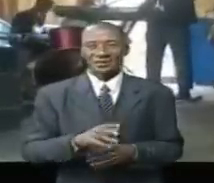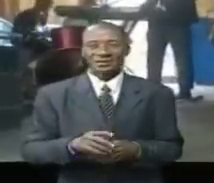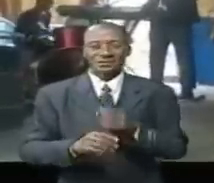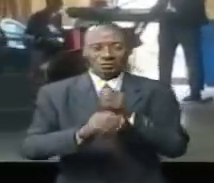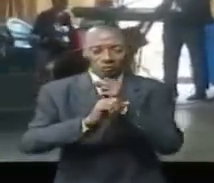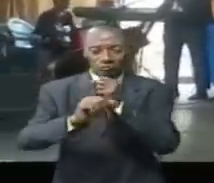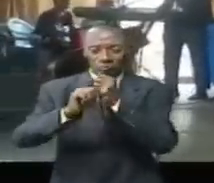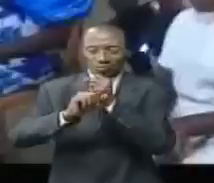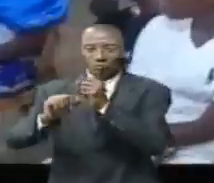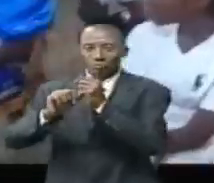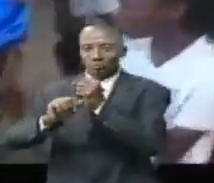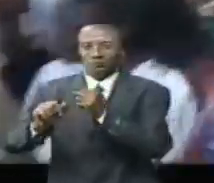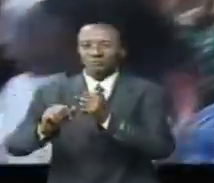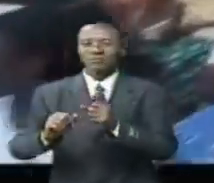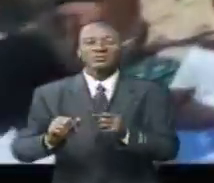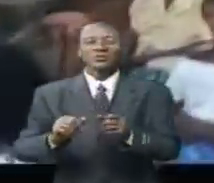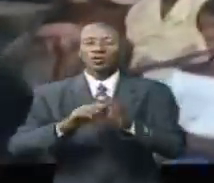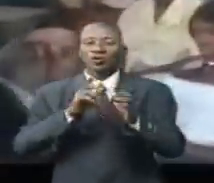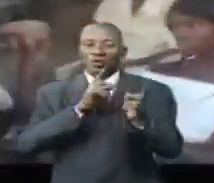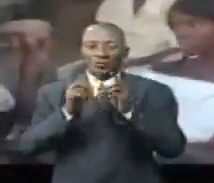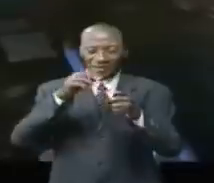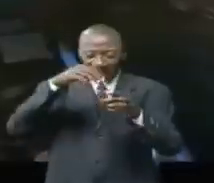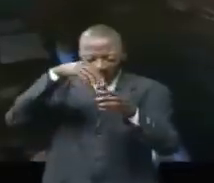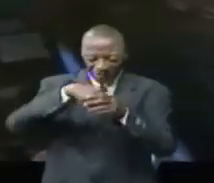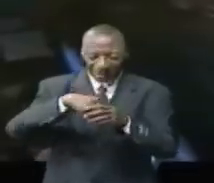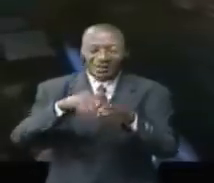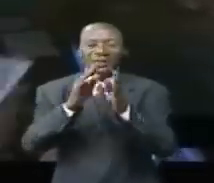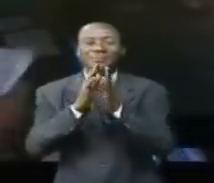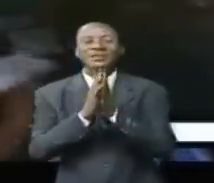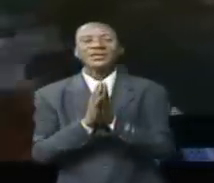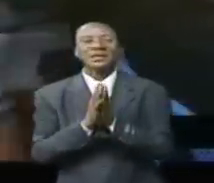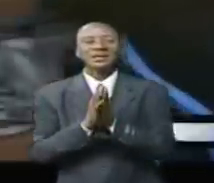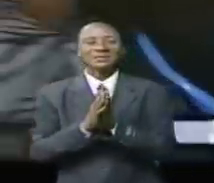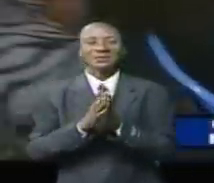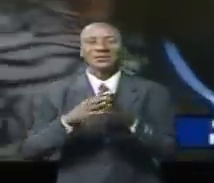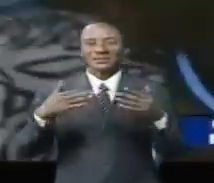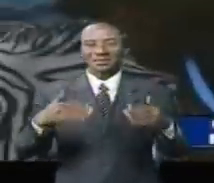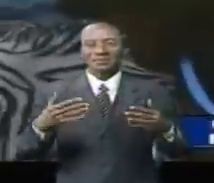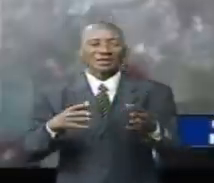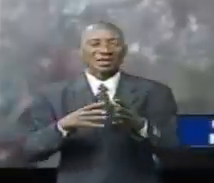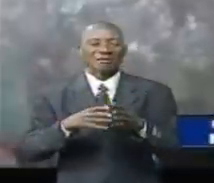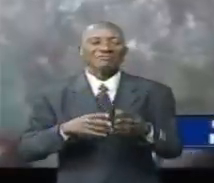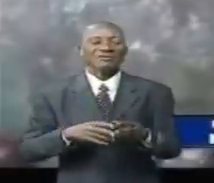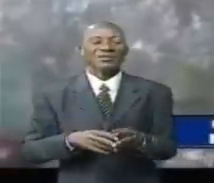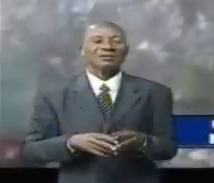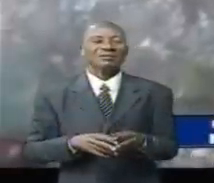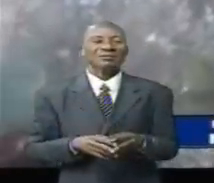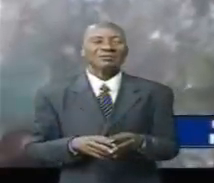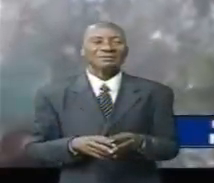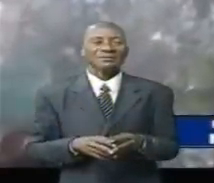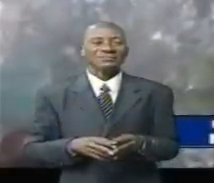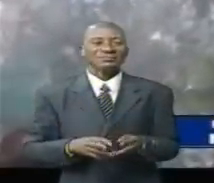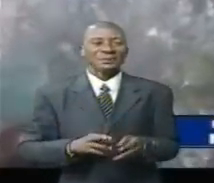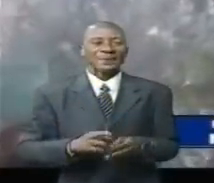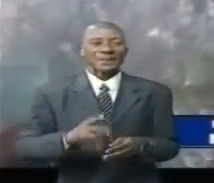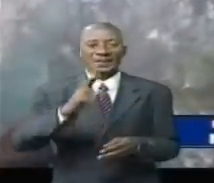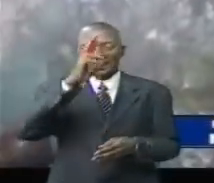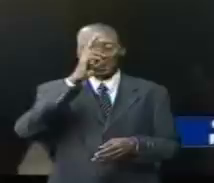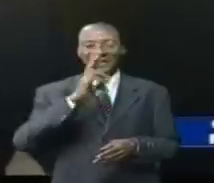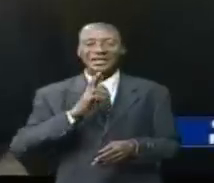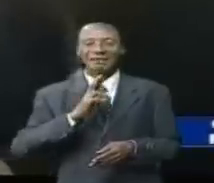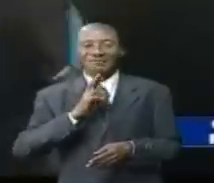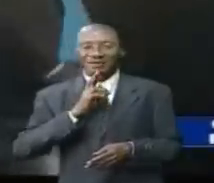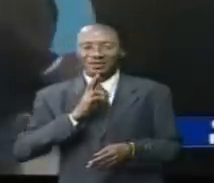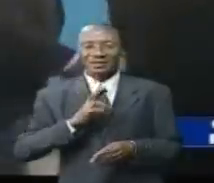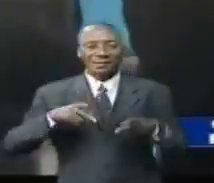du culte célébré. Était présent à ce culte du dimanche les révérends Valérie Dakondambuta